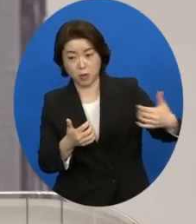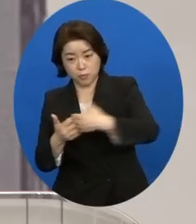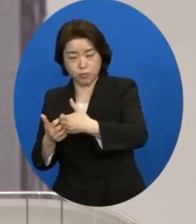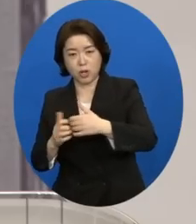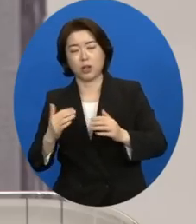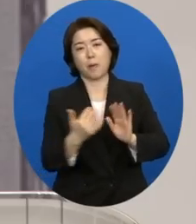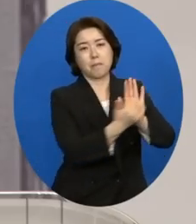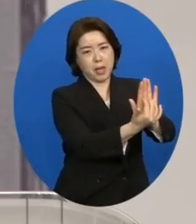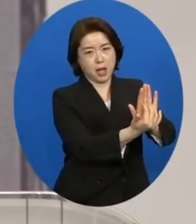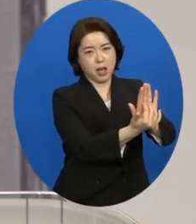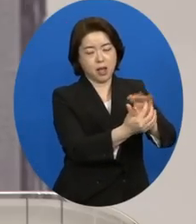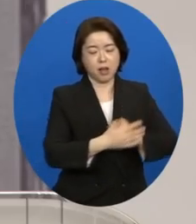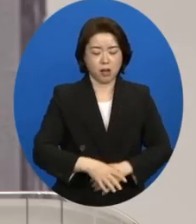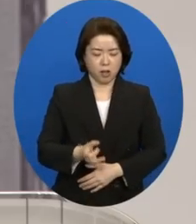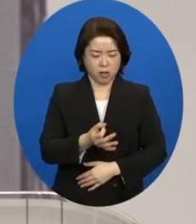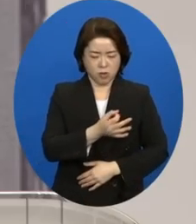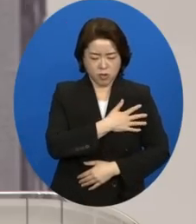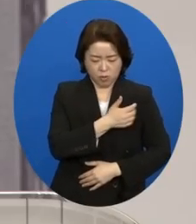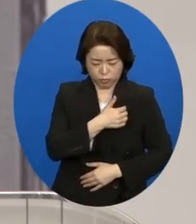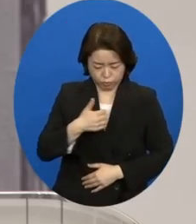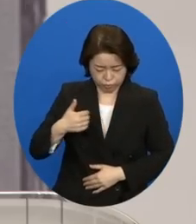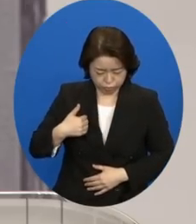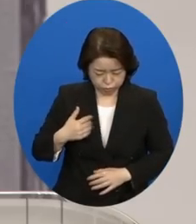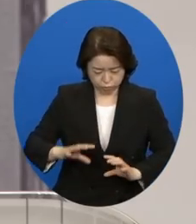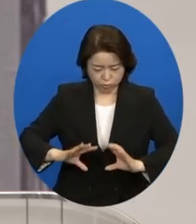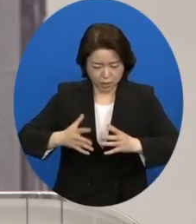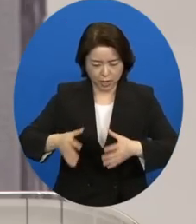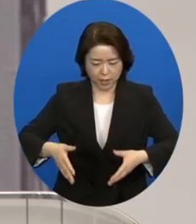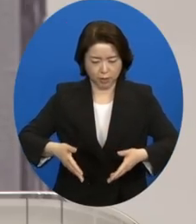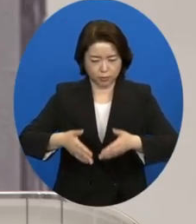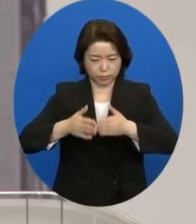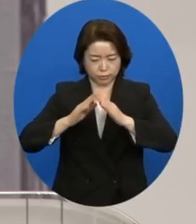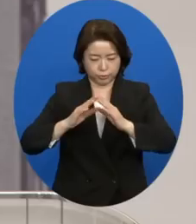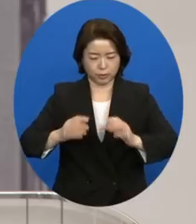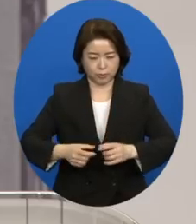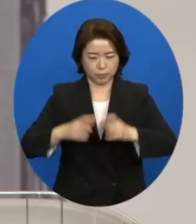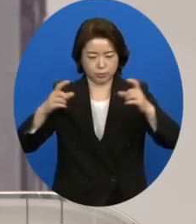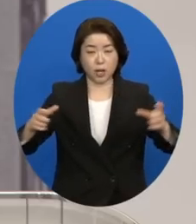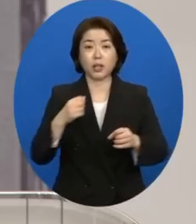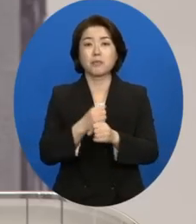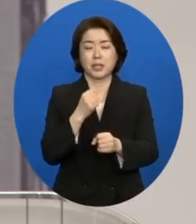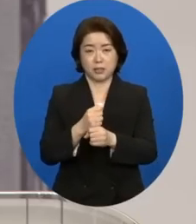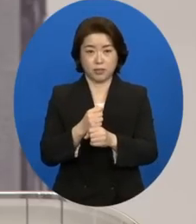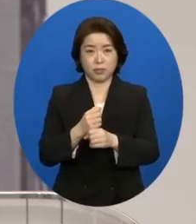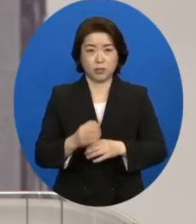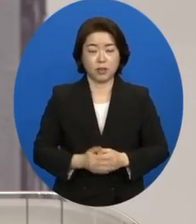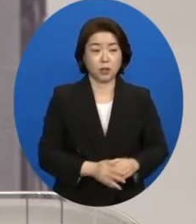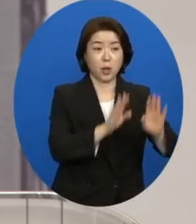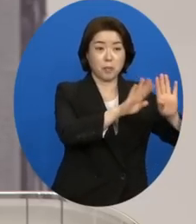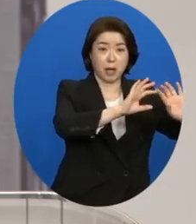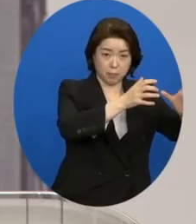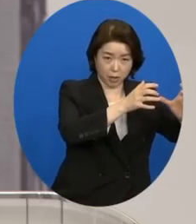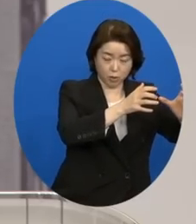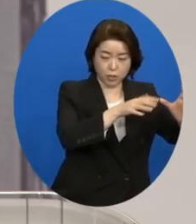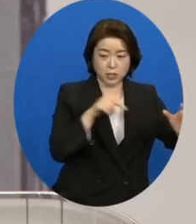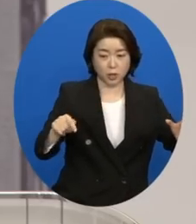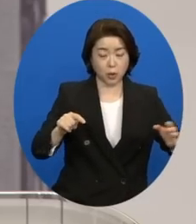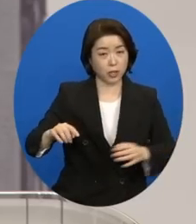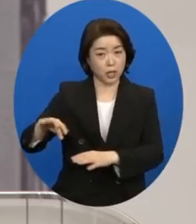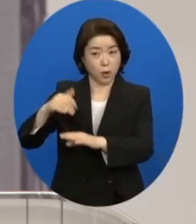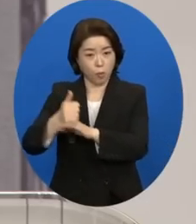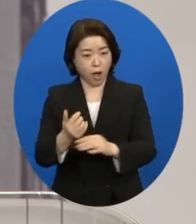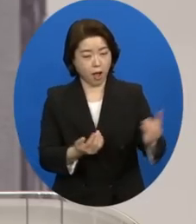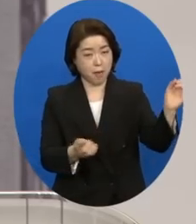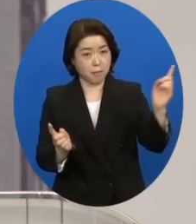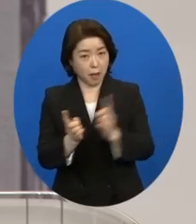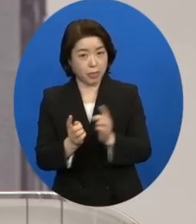풍성하게 해주셨어요 그 소식을 듣고 바벨론의 사절단이 찾아왔어요 바벨론에서 그래서 이런 얘기를